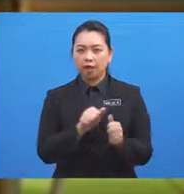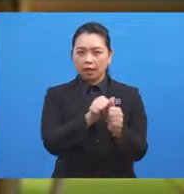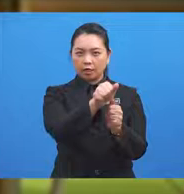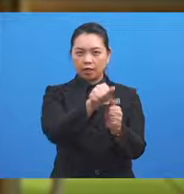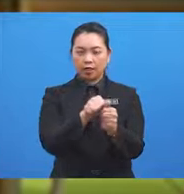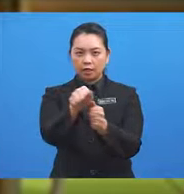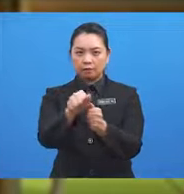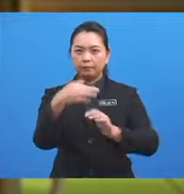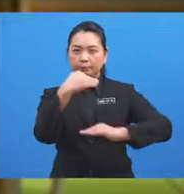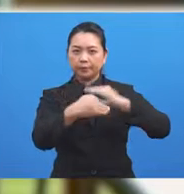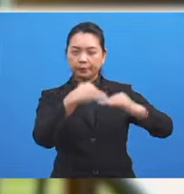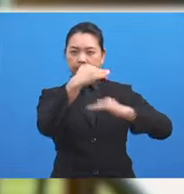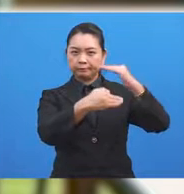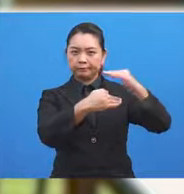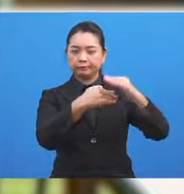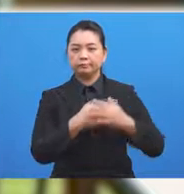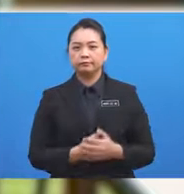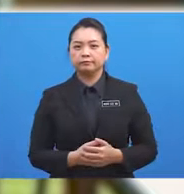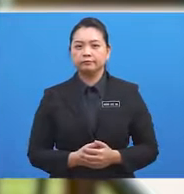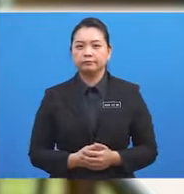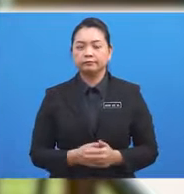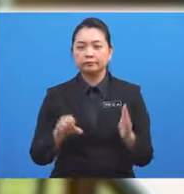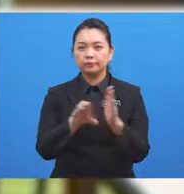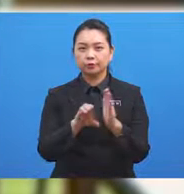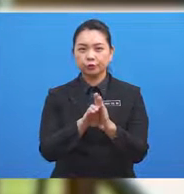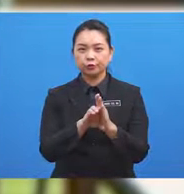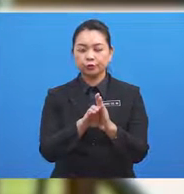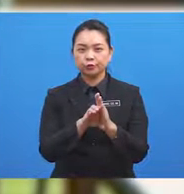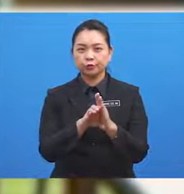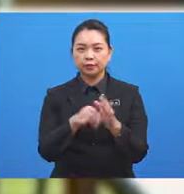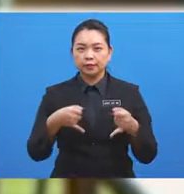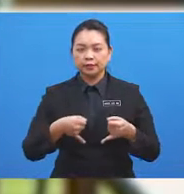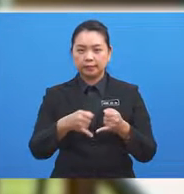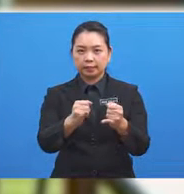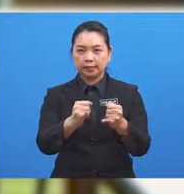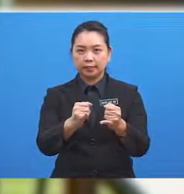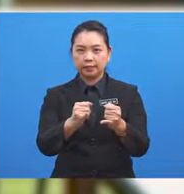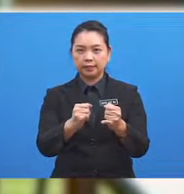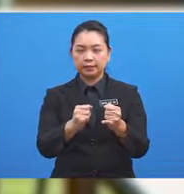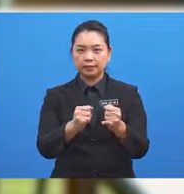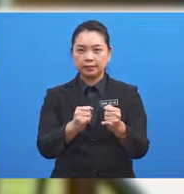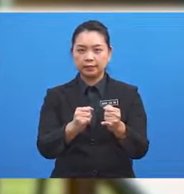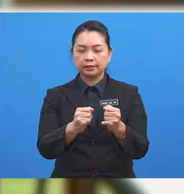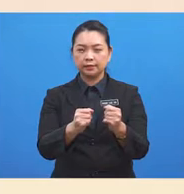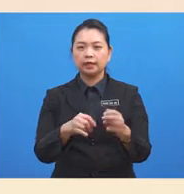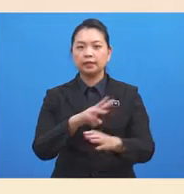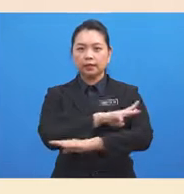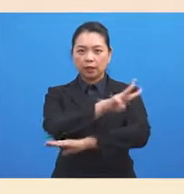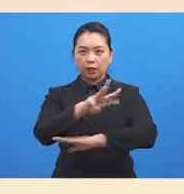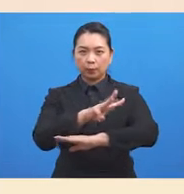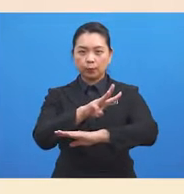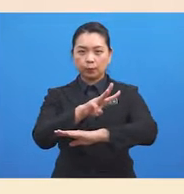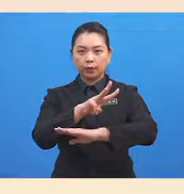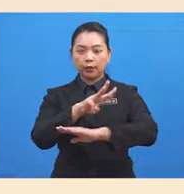kemudahan pengangkutan. Contohnya seperti jalan raya yang terdapat di kawasan